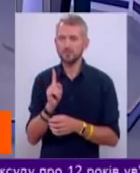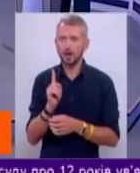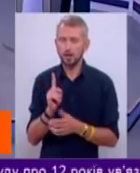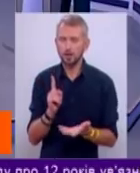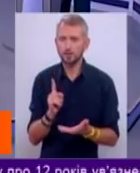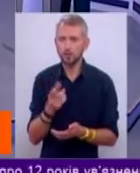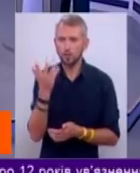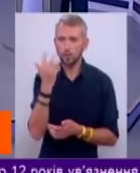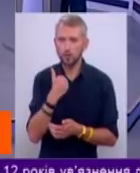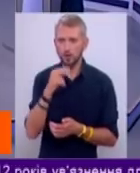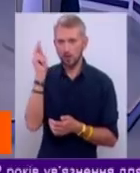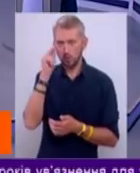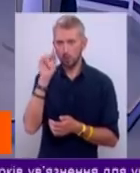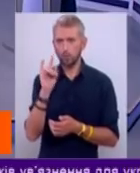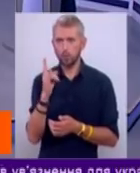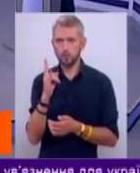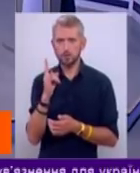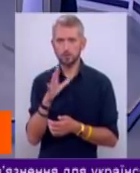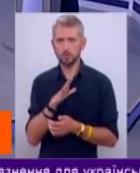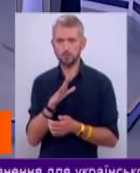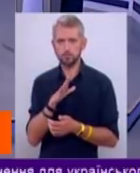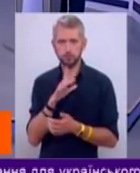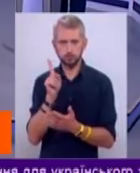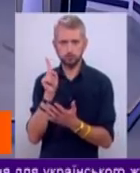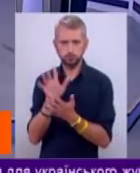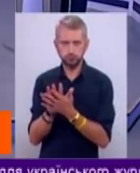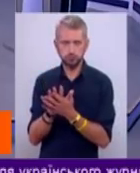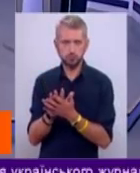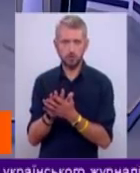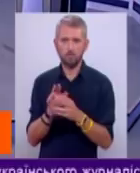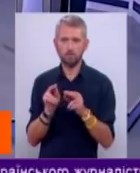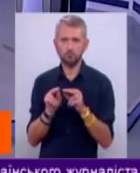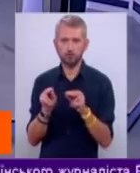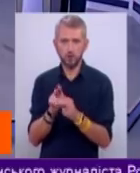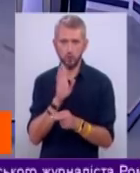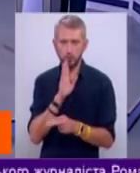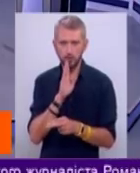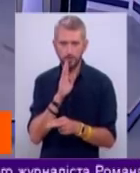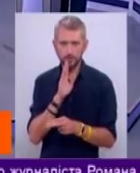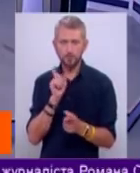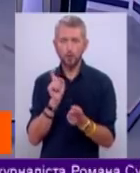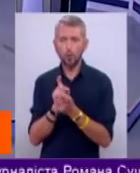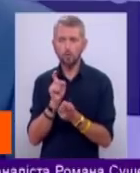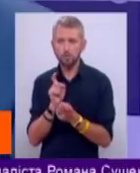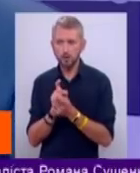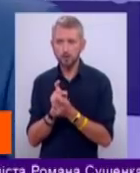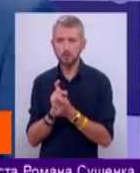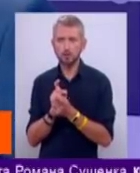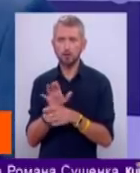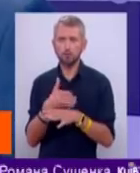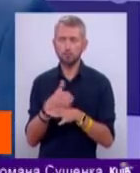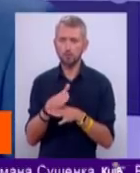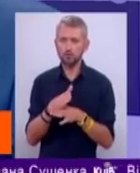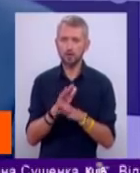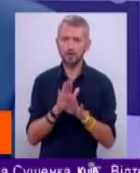тим, так, коли учень завдав тілесних ушкоджень вчительці. Тому конфлікти, які були в школі між учнями